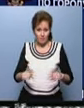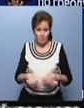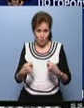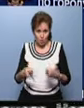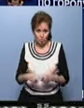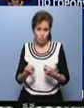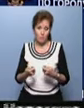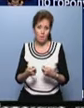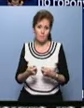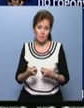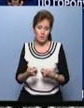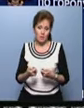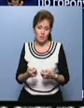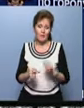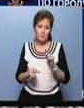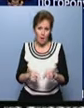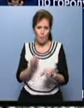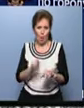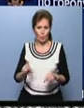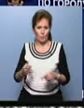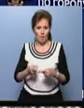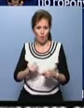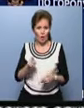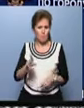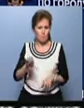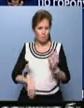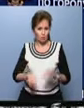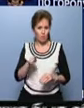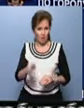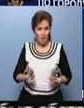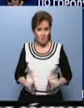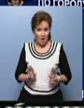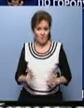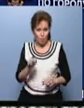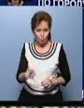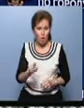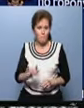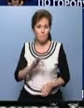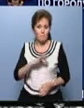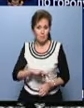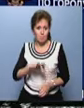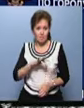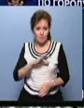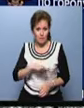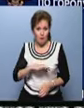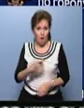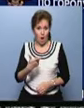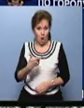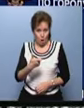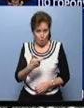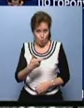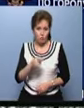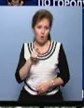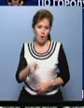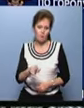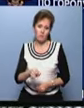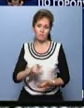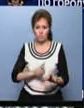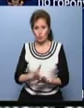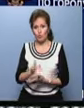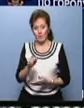по крайней мере, тем людям, которых она посчитала правонарушителями, которые применили пневматическое оружие, она пошла к